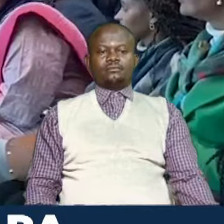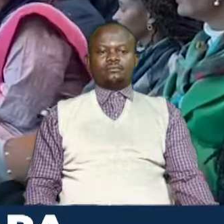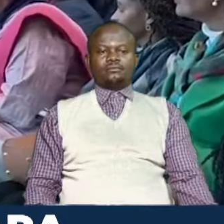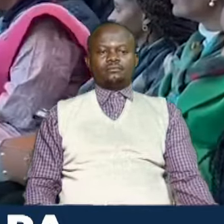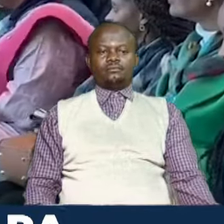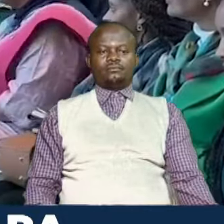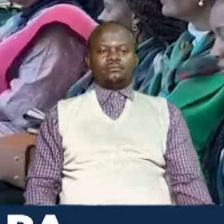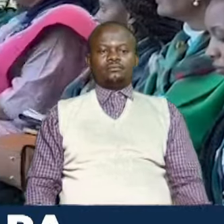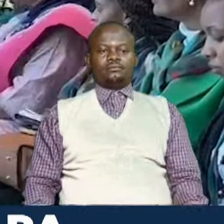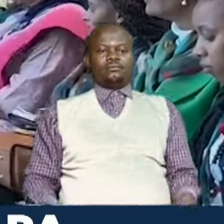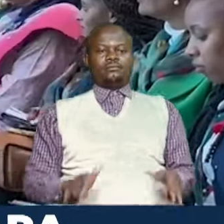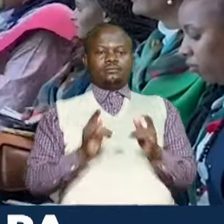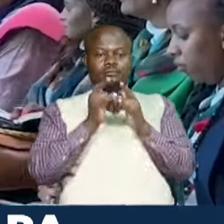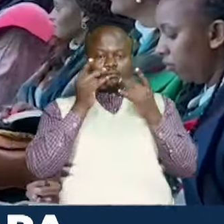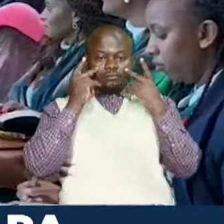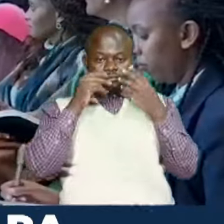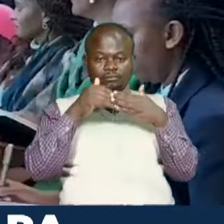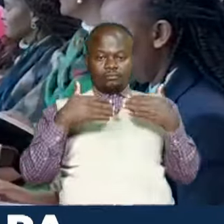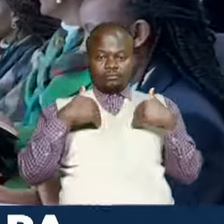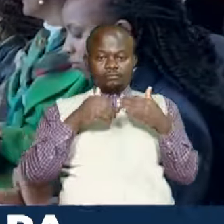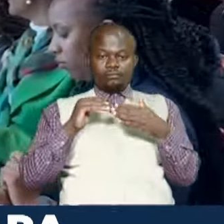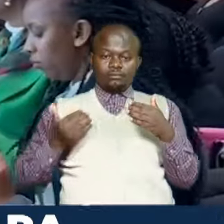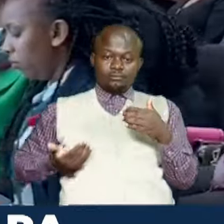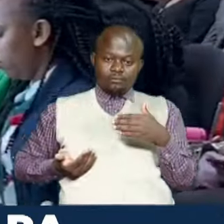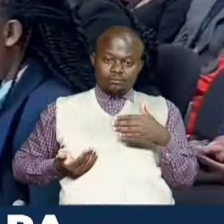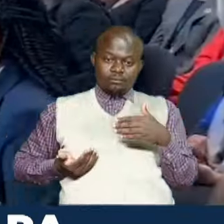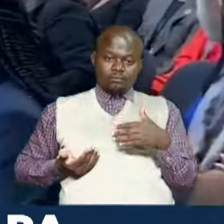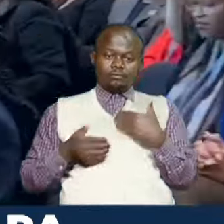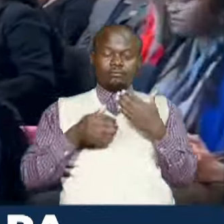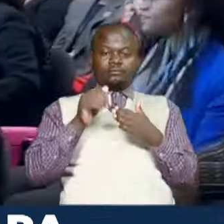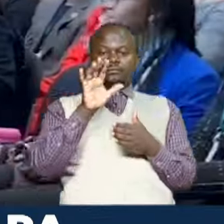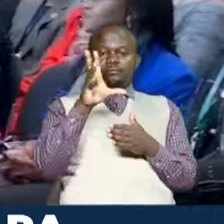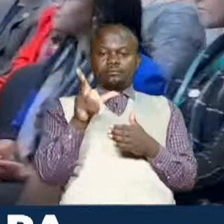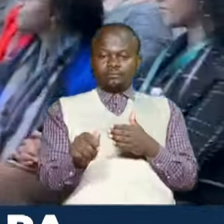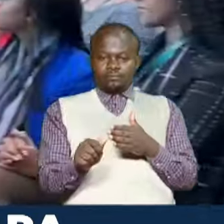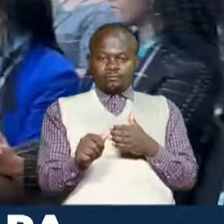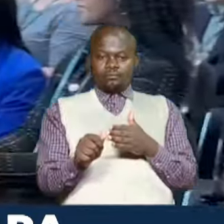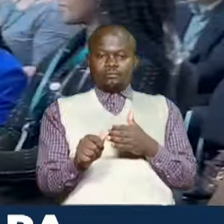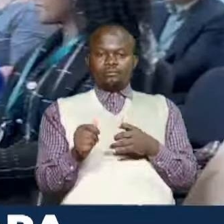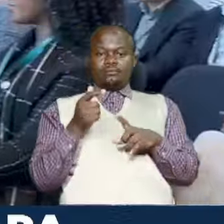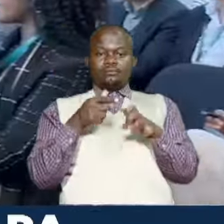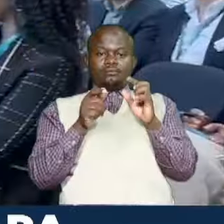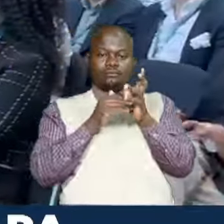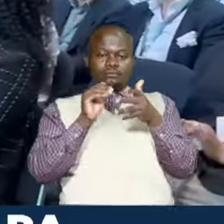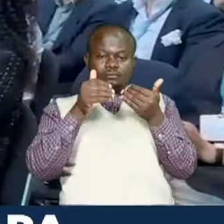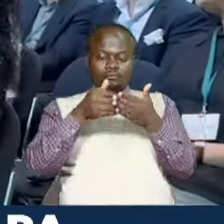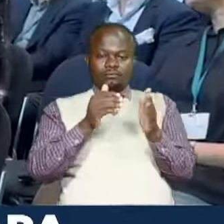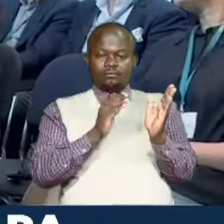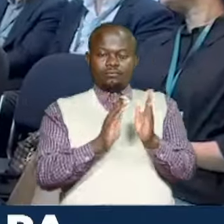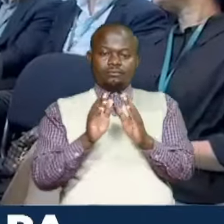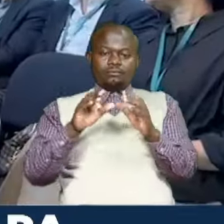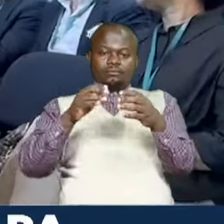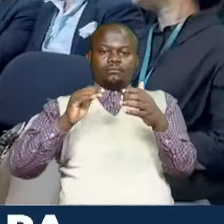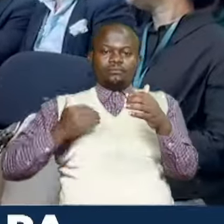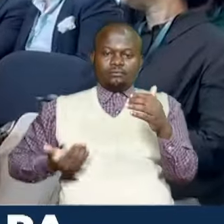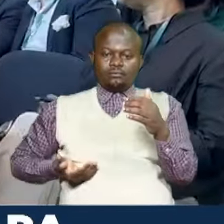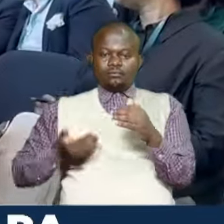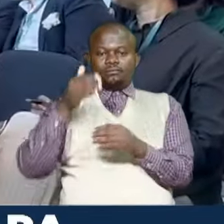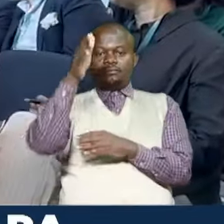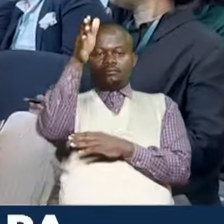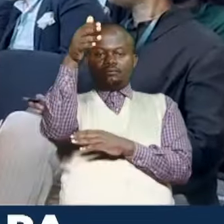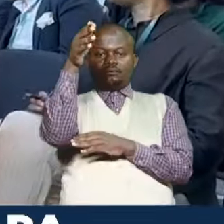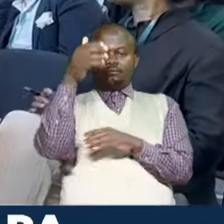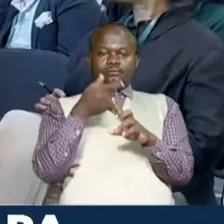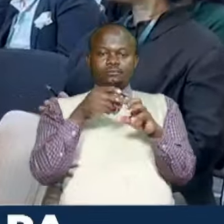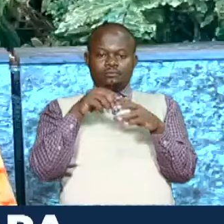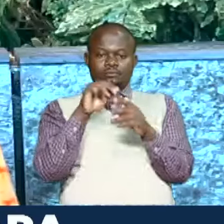Ni inama yarebaga ku buzima bw'umugore w'Umunyafurika, ikaba yarateguwe n'itsinda ry'abadamu b'ambasaderi